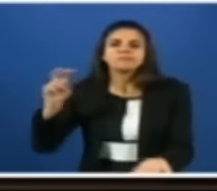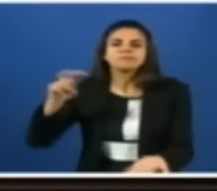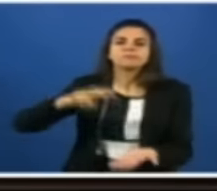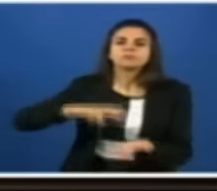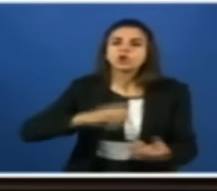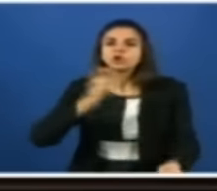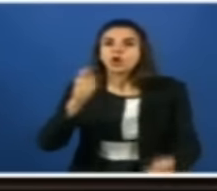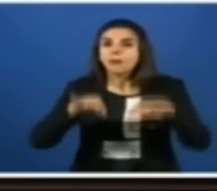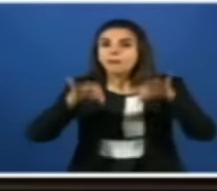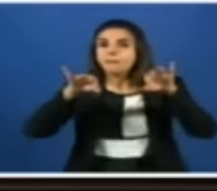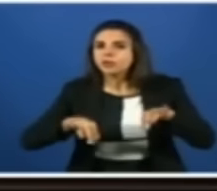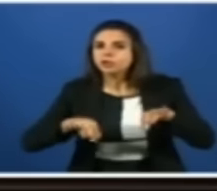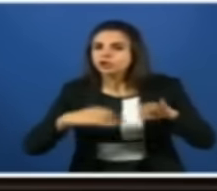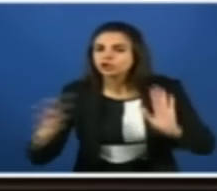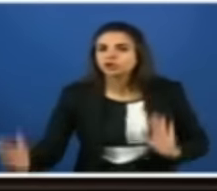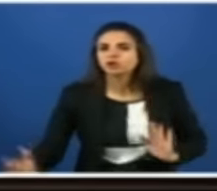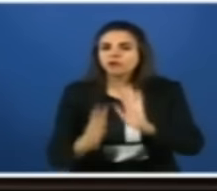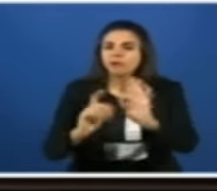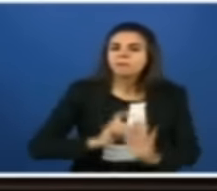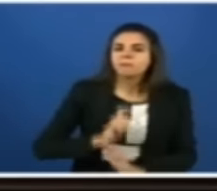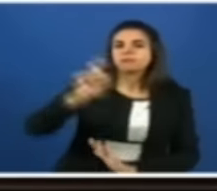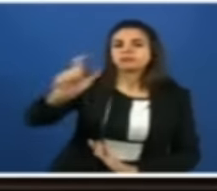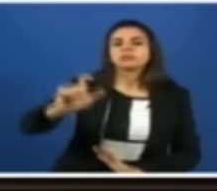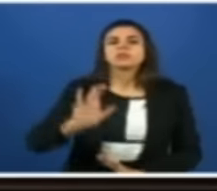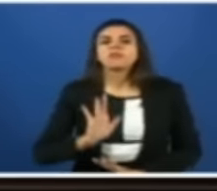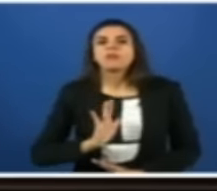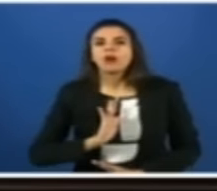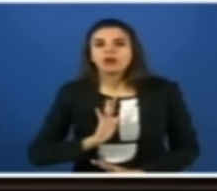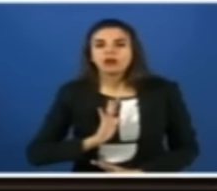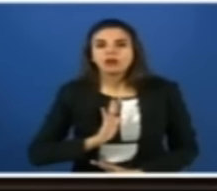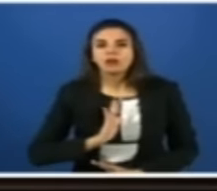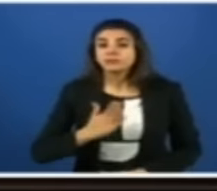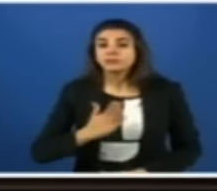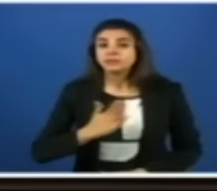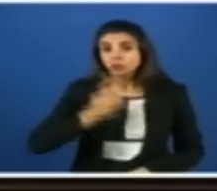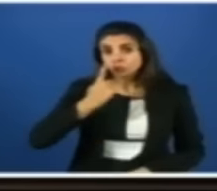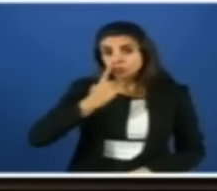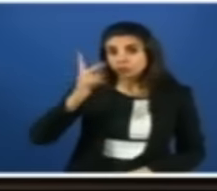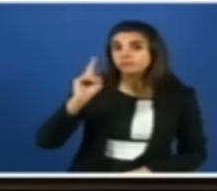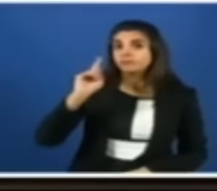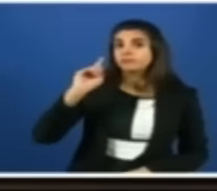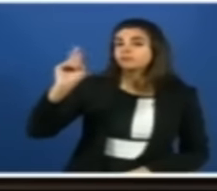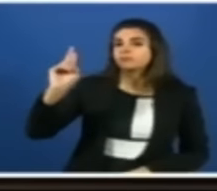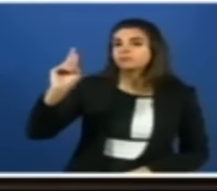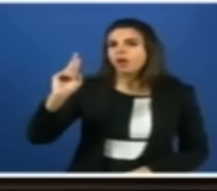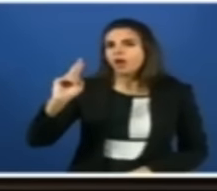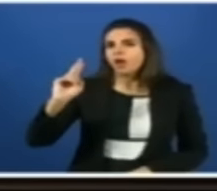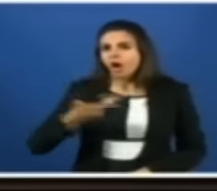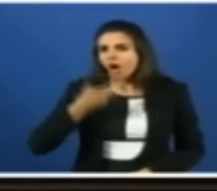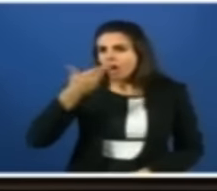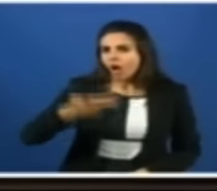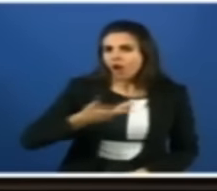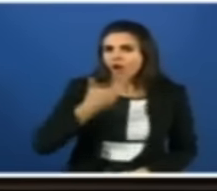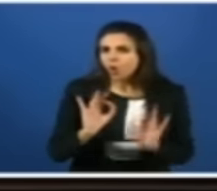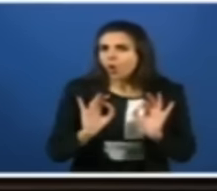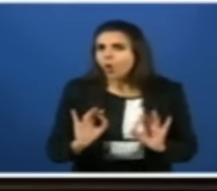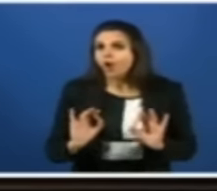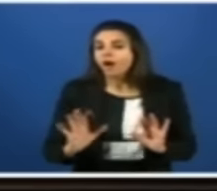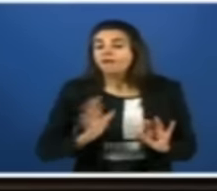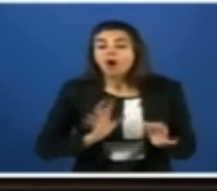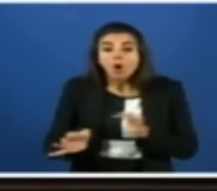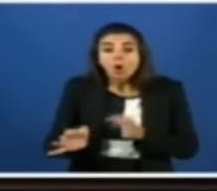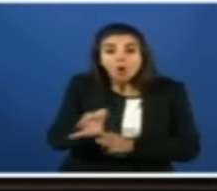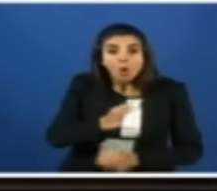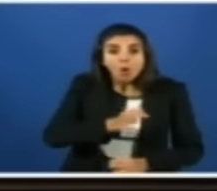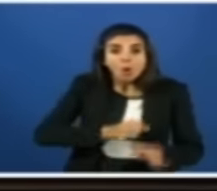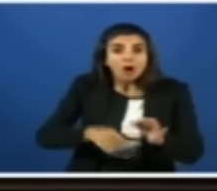atılacak, misliyle karşılık verilecektir. Sayın Cumhurbaşkanımızın altını çizdiği